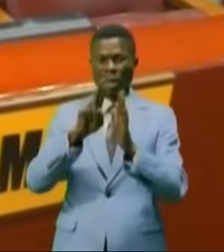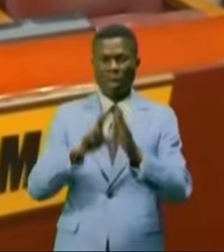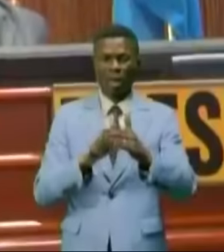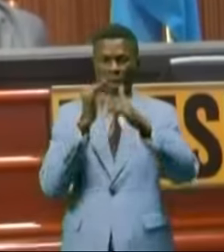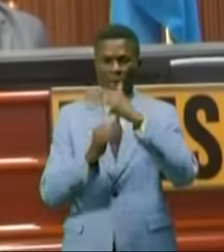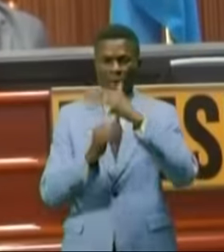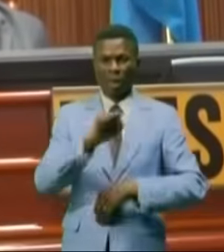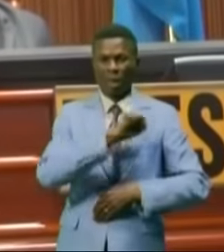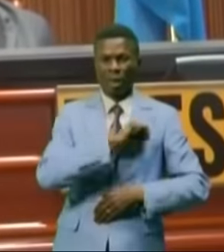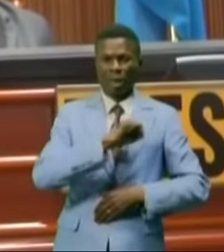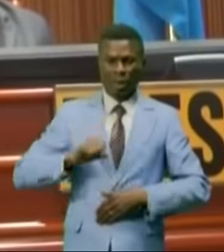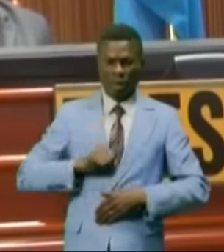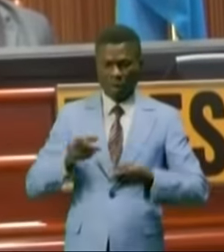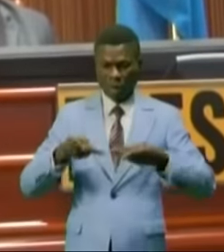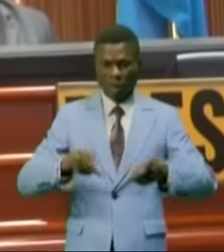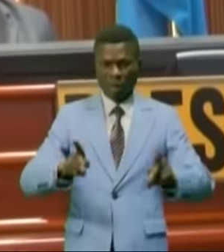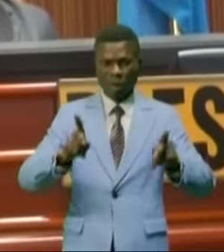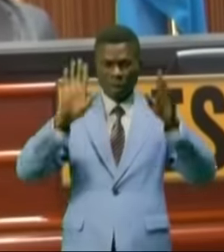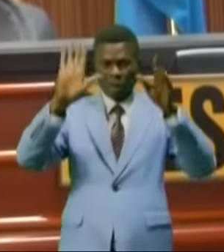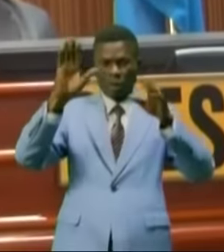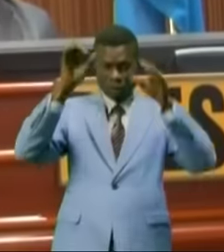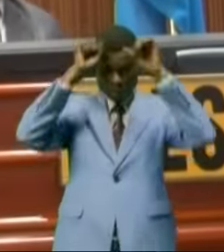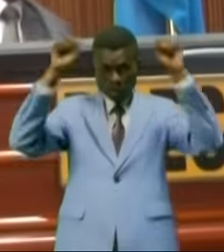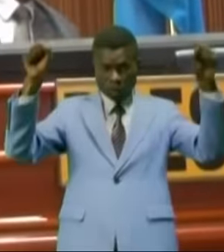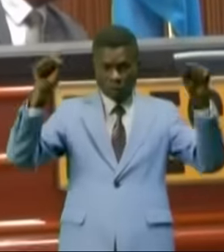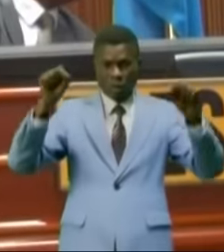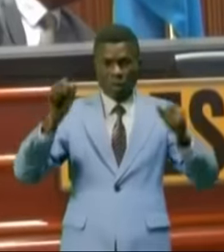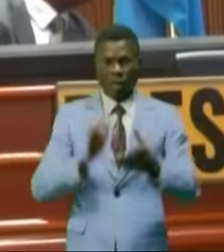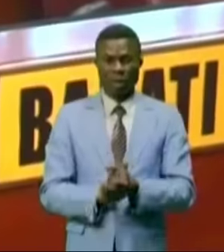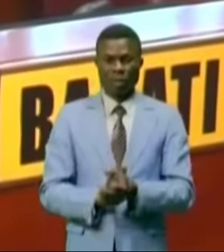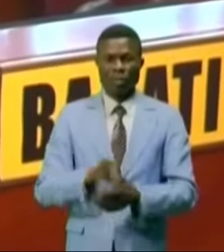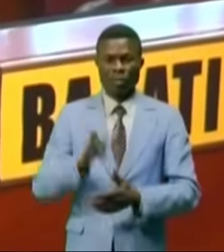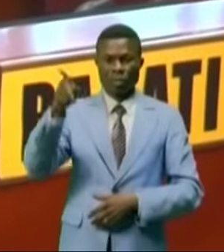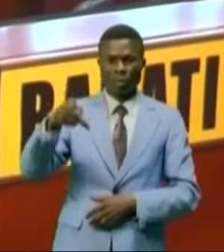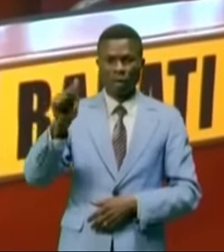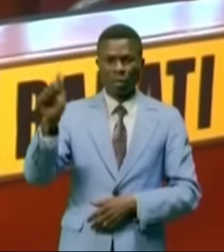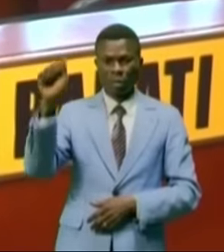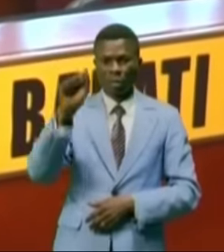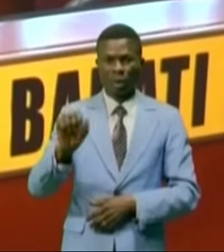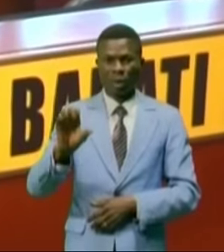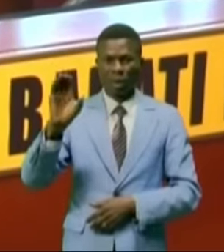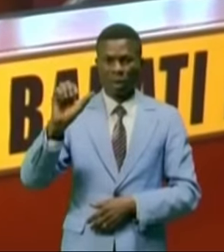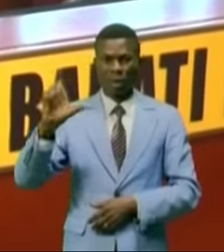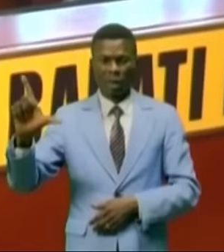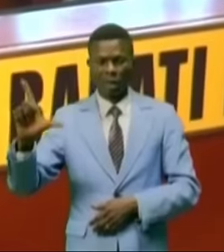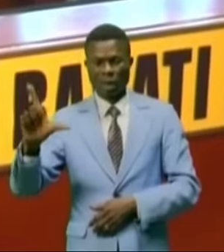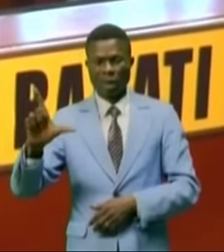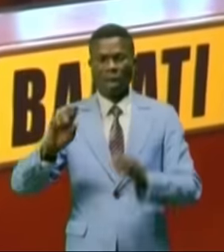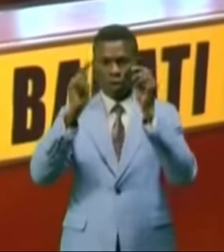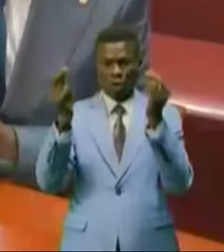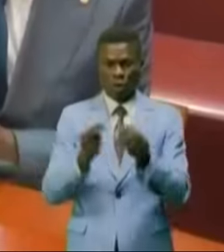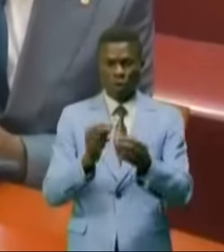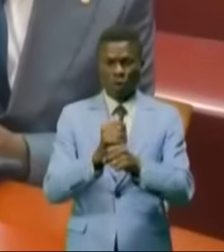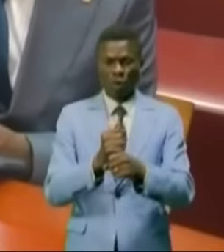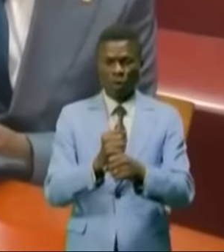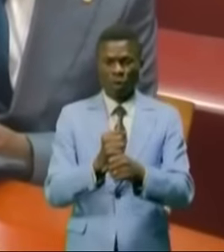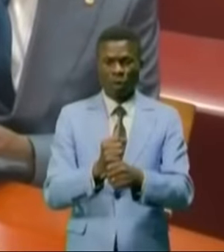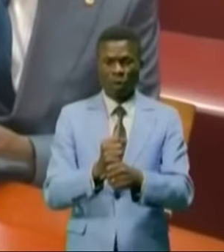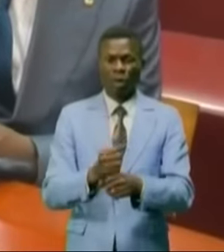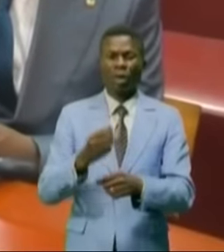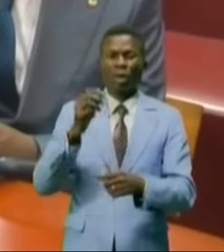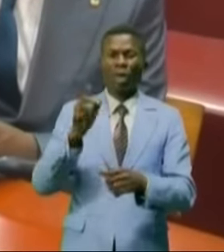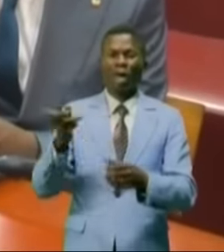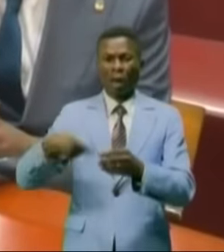du Sénat sous la direction de son président, l'honorable Pascal Kindolo Lumbu. Cette commission est constituée de 2 délégués par